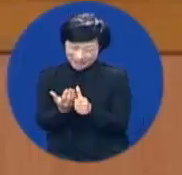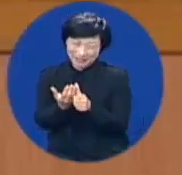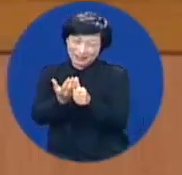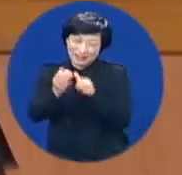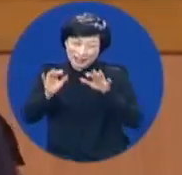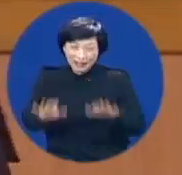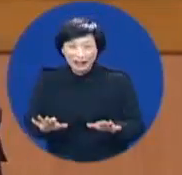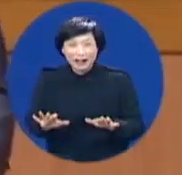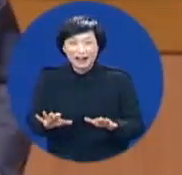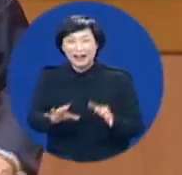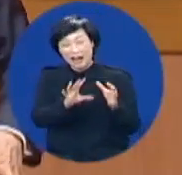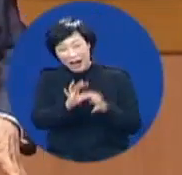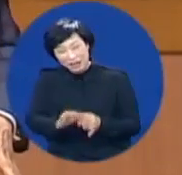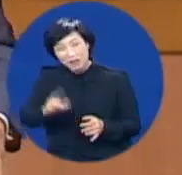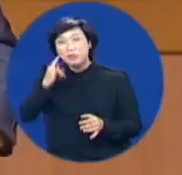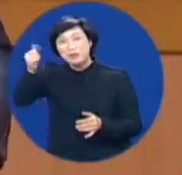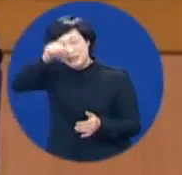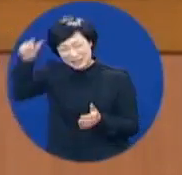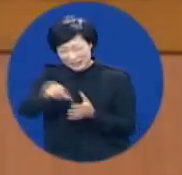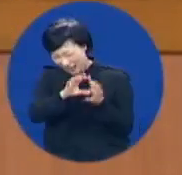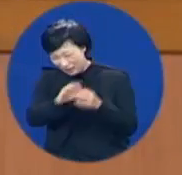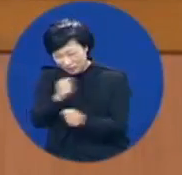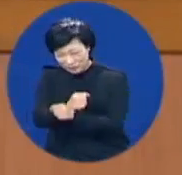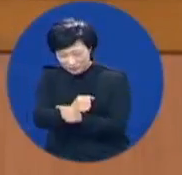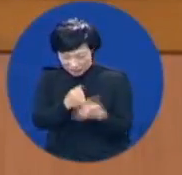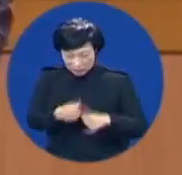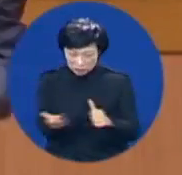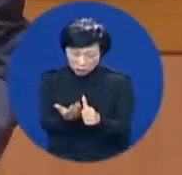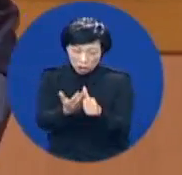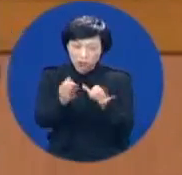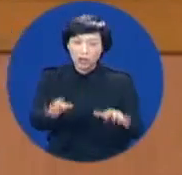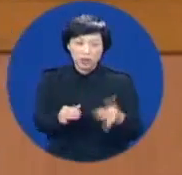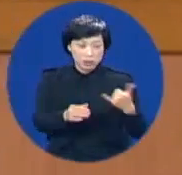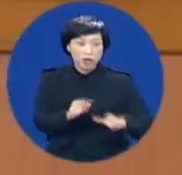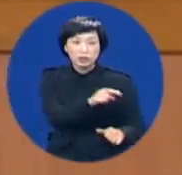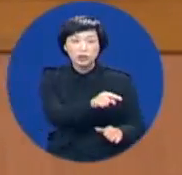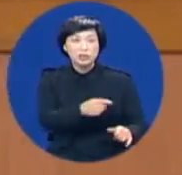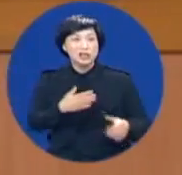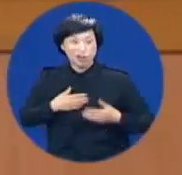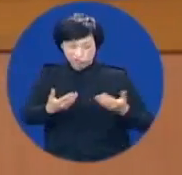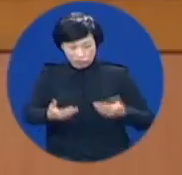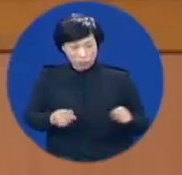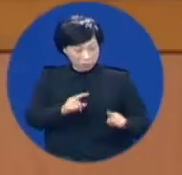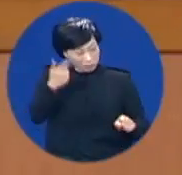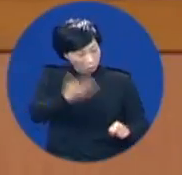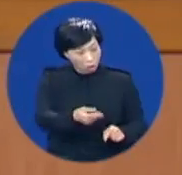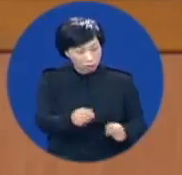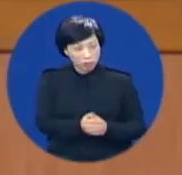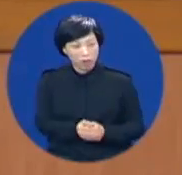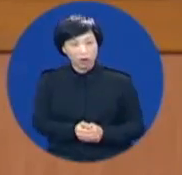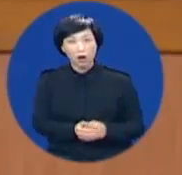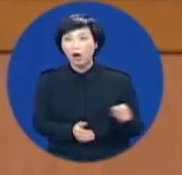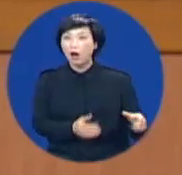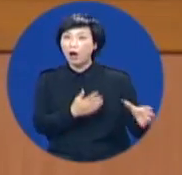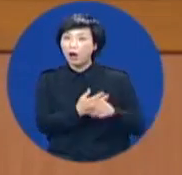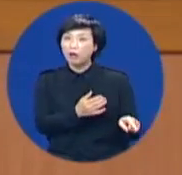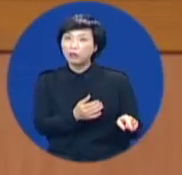다 투자해서 키워줬는데 나에게 못 해줬냐. 그러면 컴퓨터나 두 개